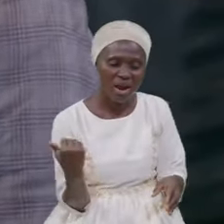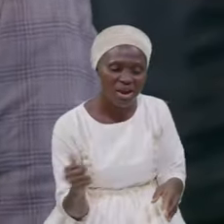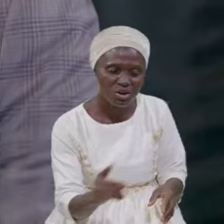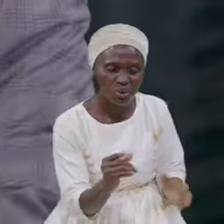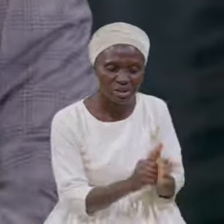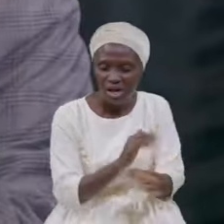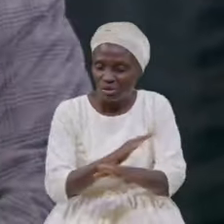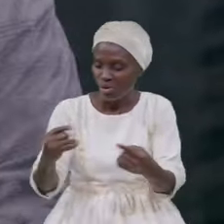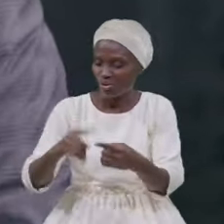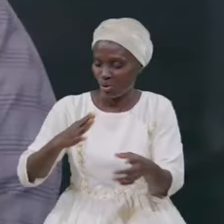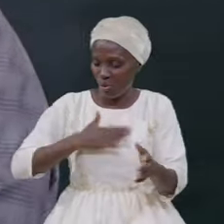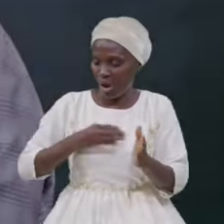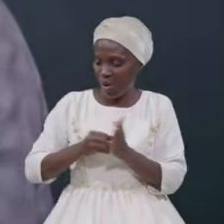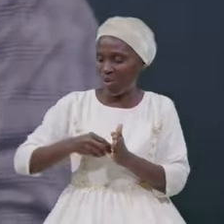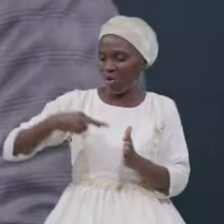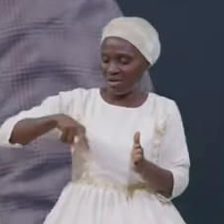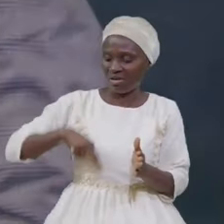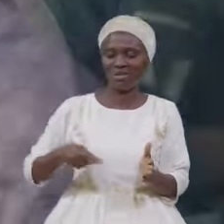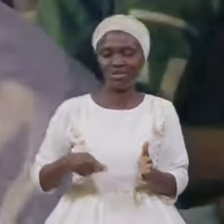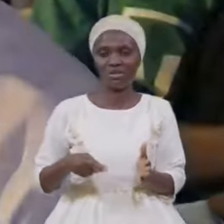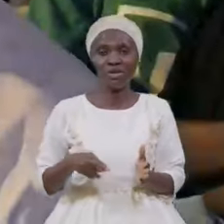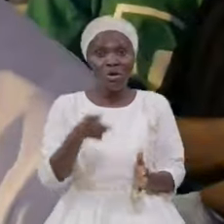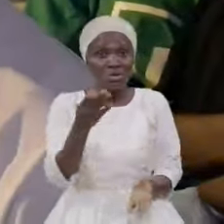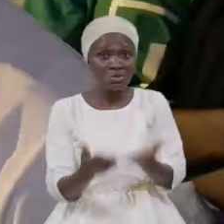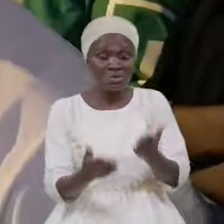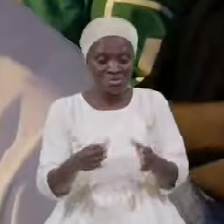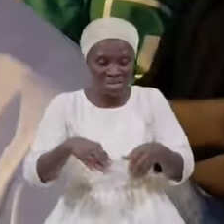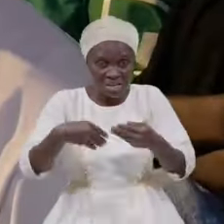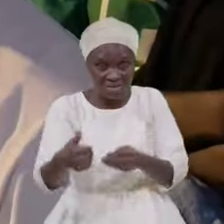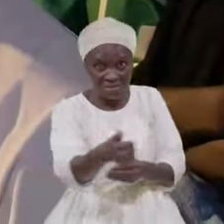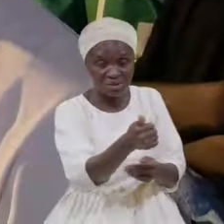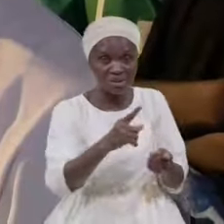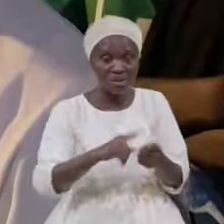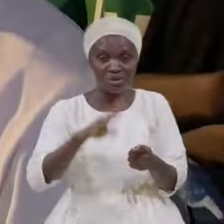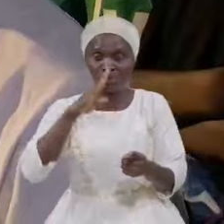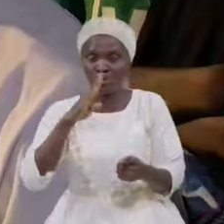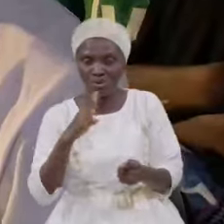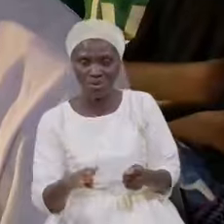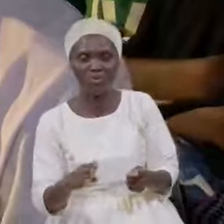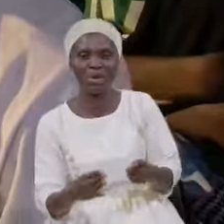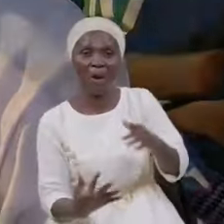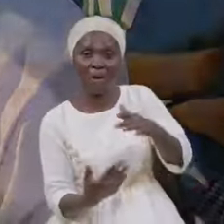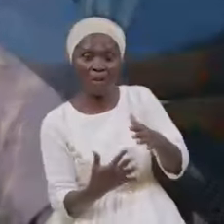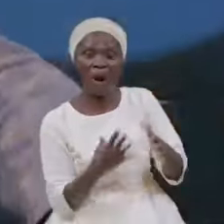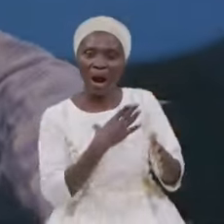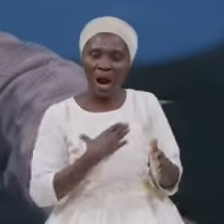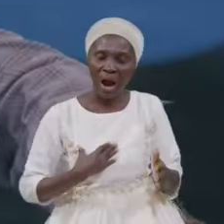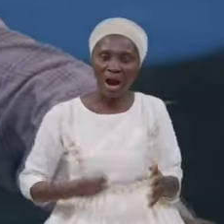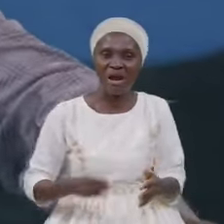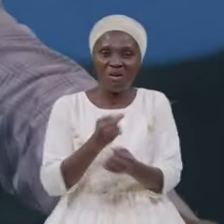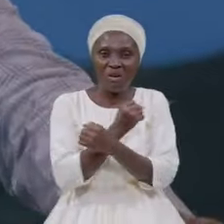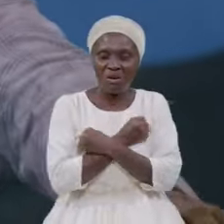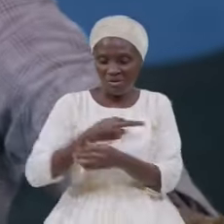peux donner ton corps pour être brûlé. Si tu n'as pas la pensée de Christ,